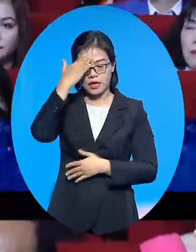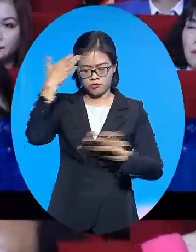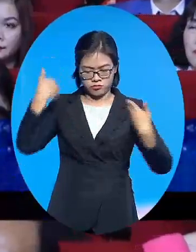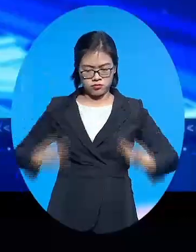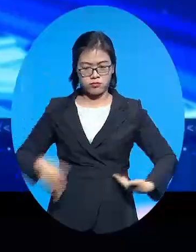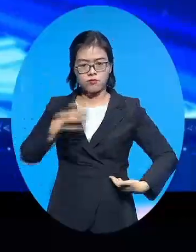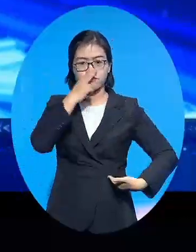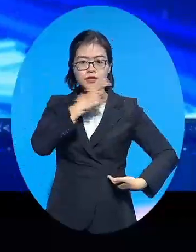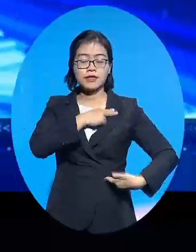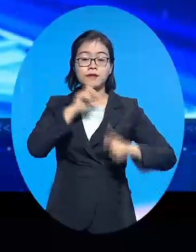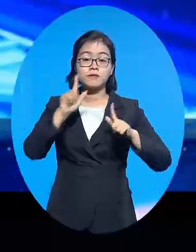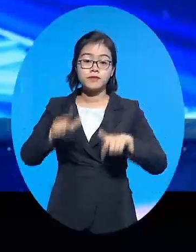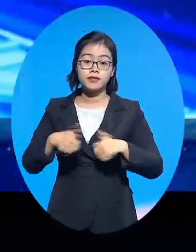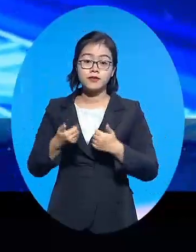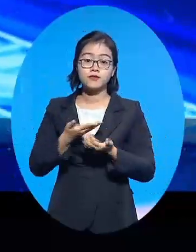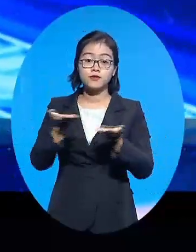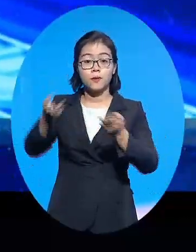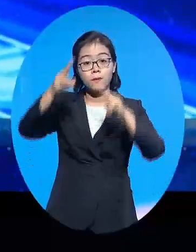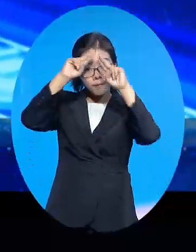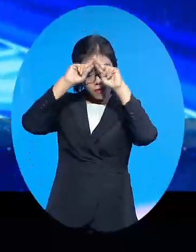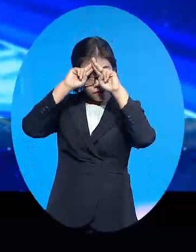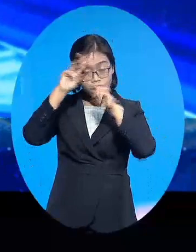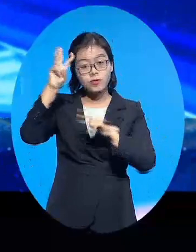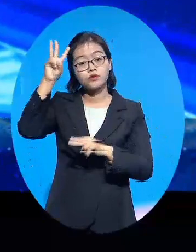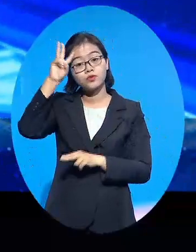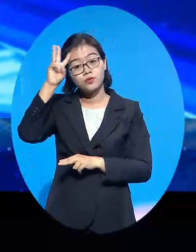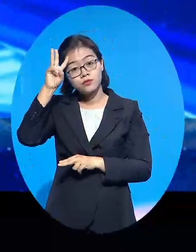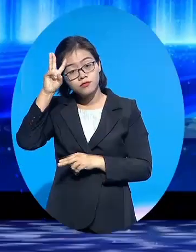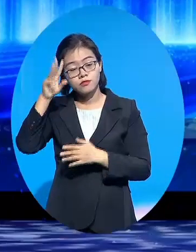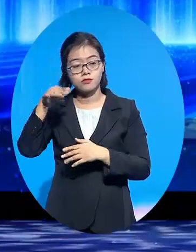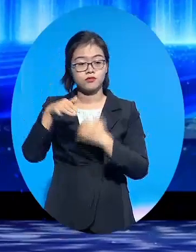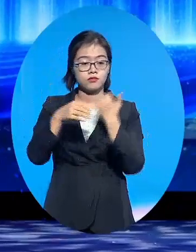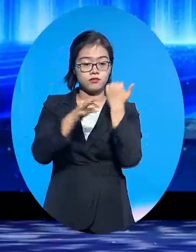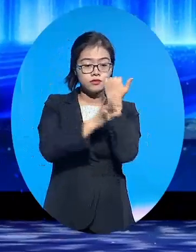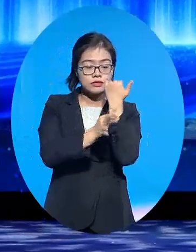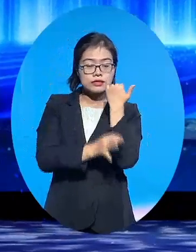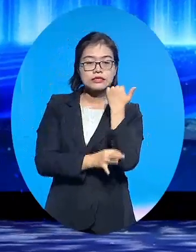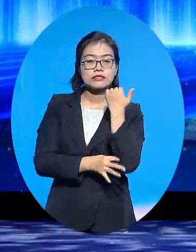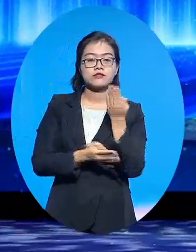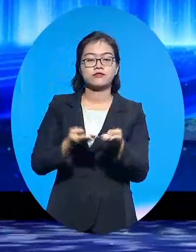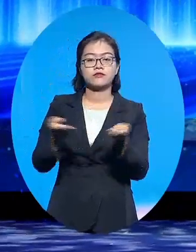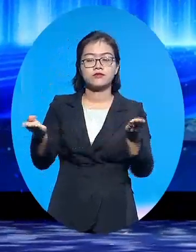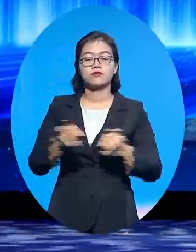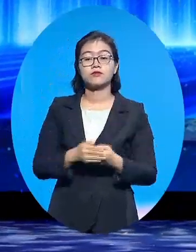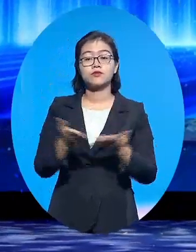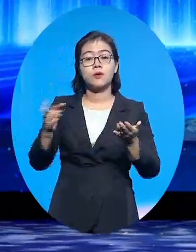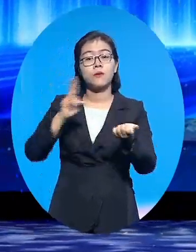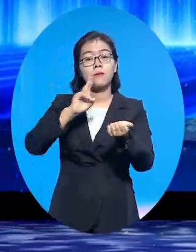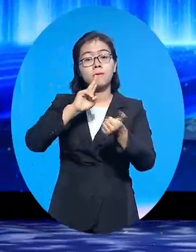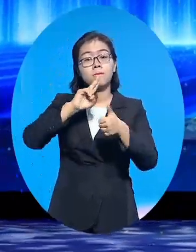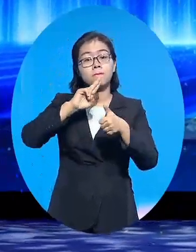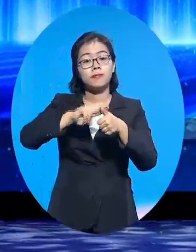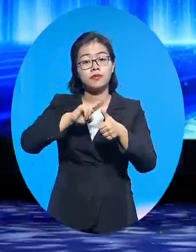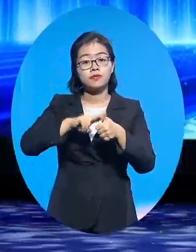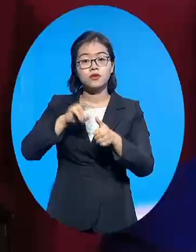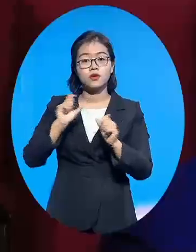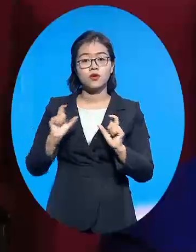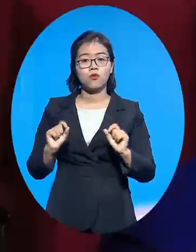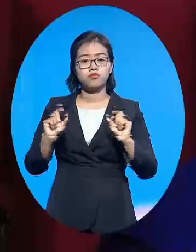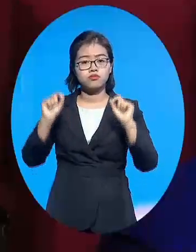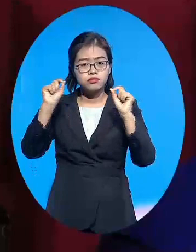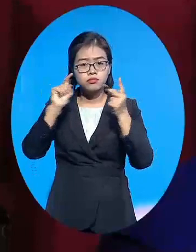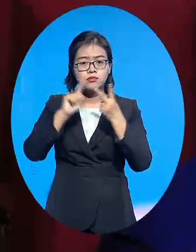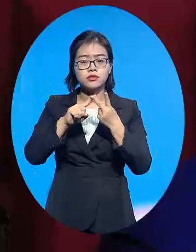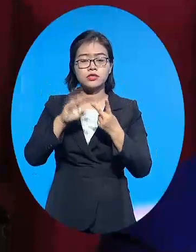các bệnh viện tuyến trung ương và địa phương tiếp sức dinh dưỡng đến gần 1 triệu lượt bệnh nhân ung thư và tiểu đường giúp cải thiện cân nặng và chiều cao cho